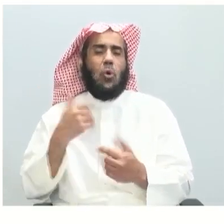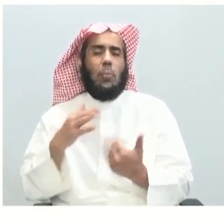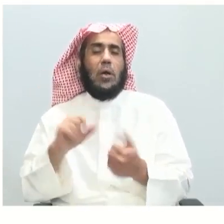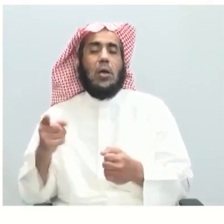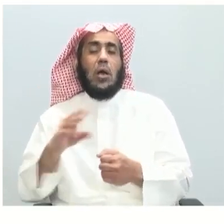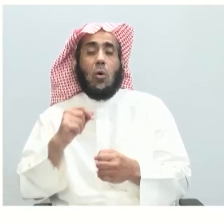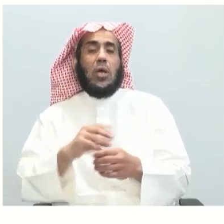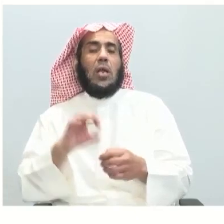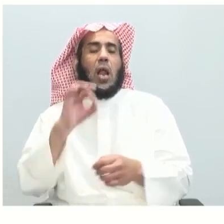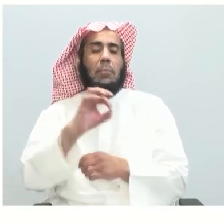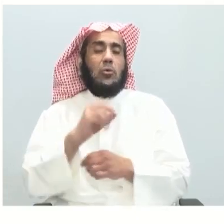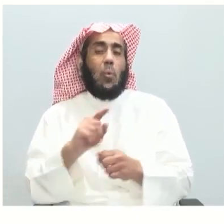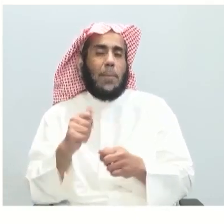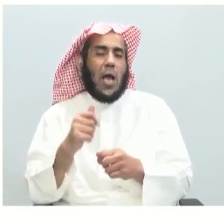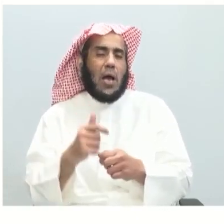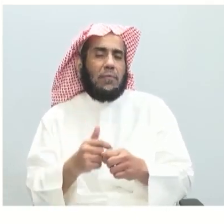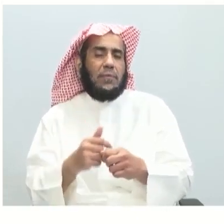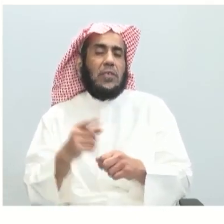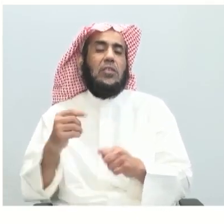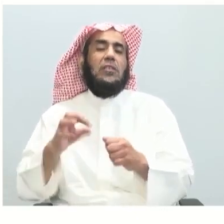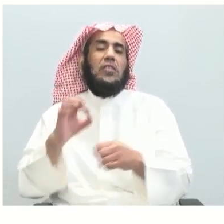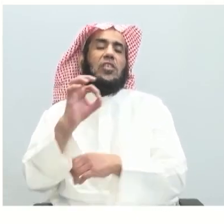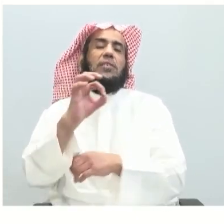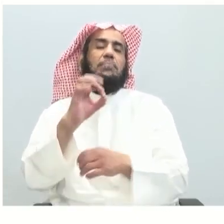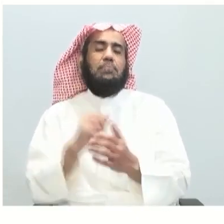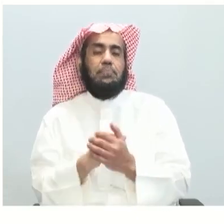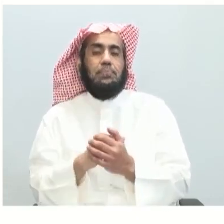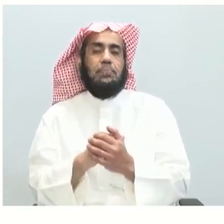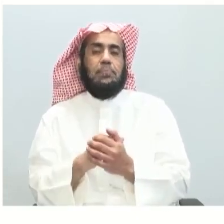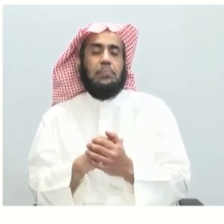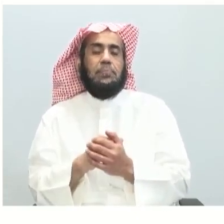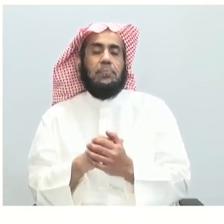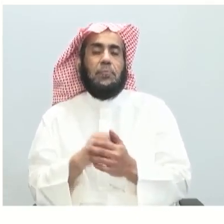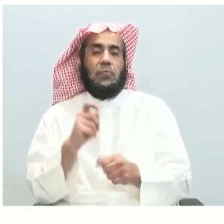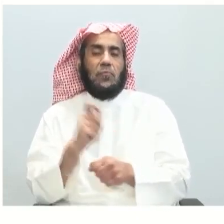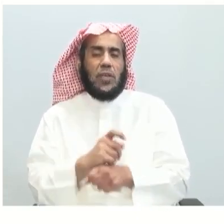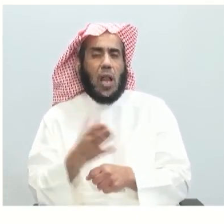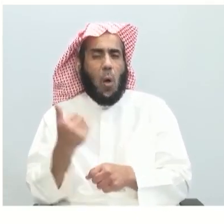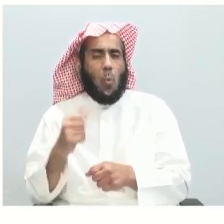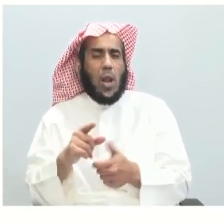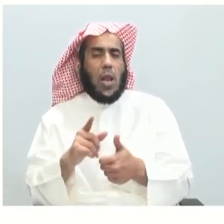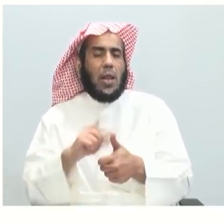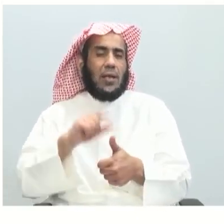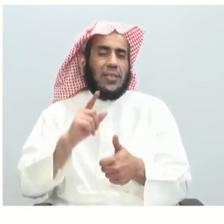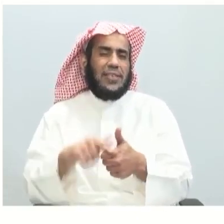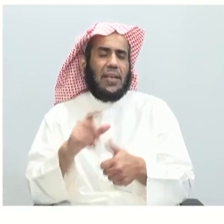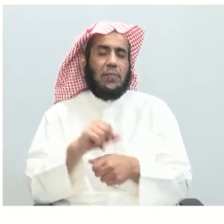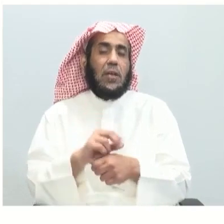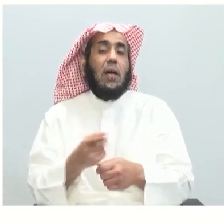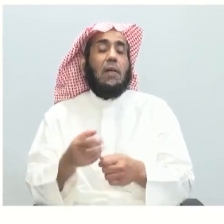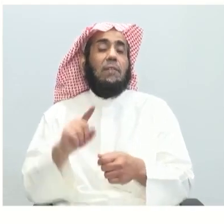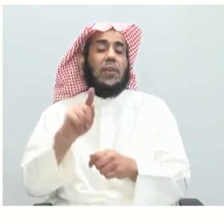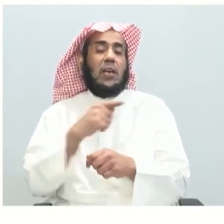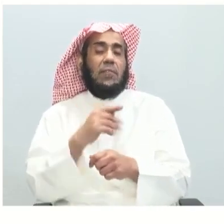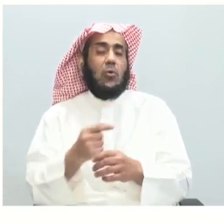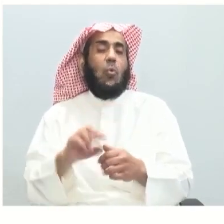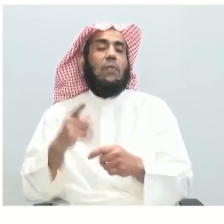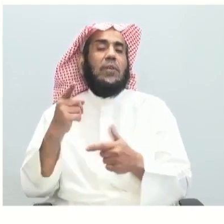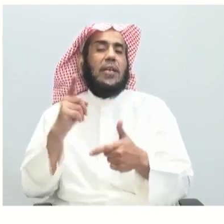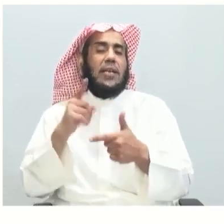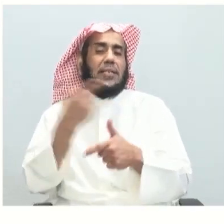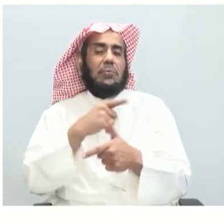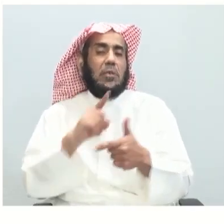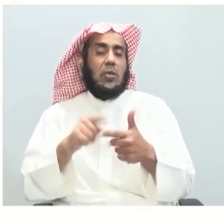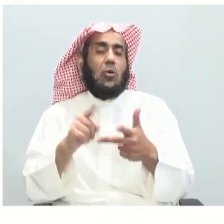المجزوم بحرف جزم الفعل المجزوم بحرف بحرف جزم لاحظ هنا في الرفع وفي النصب